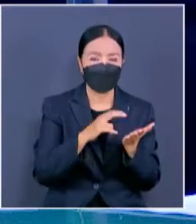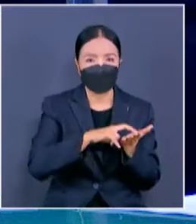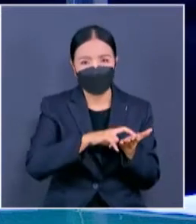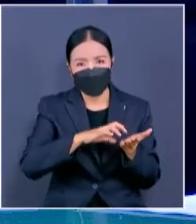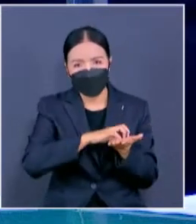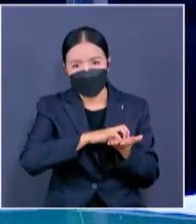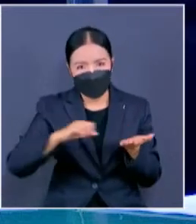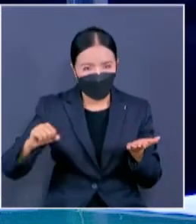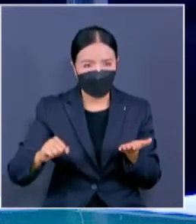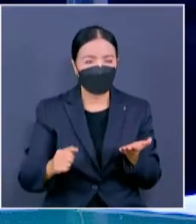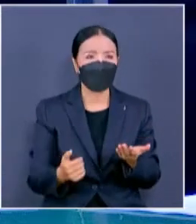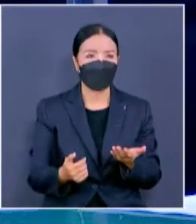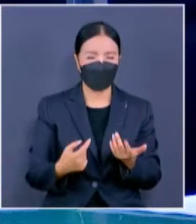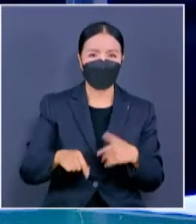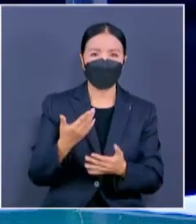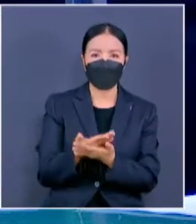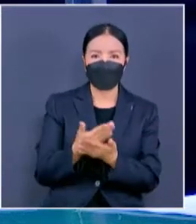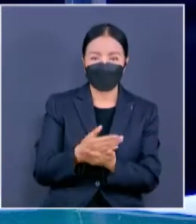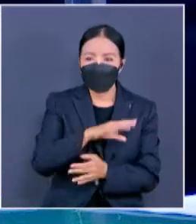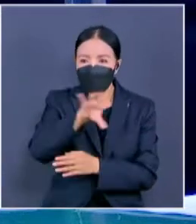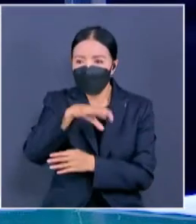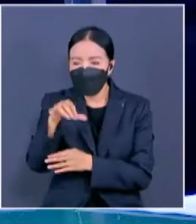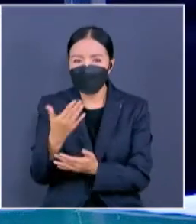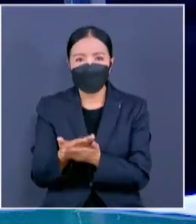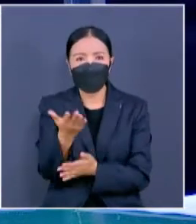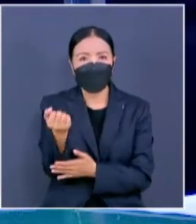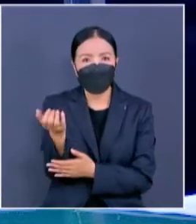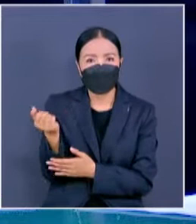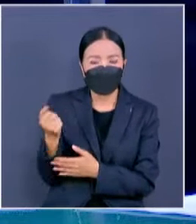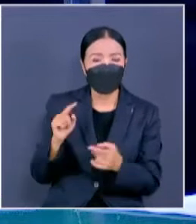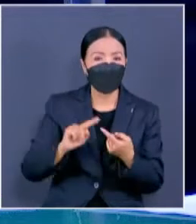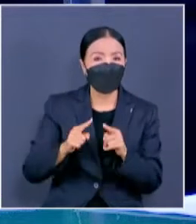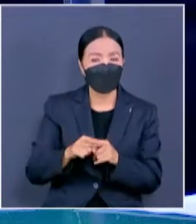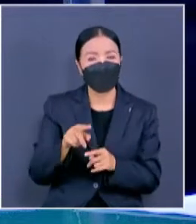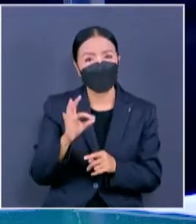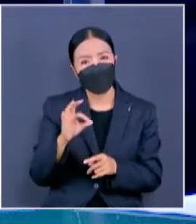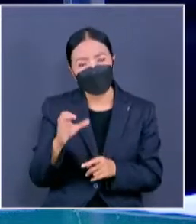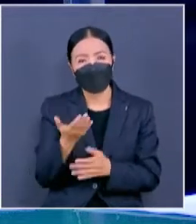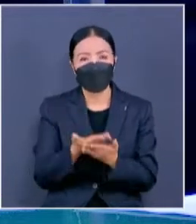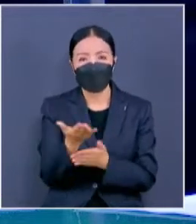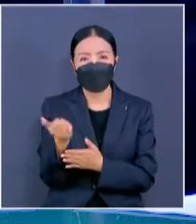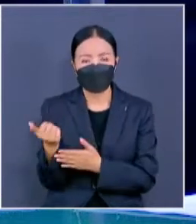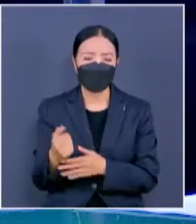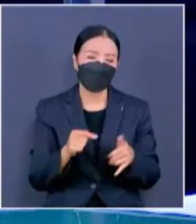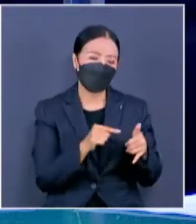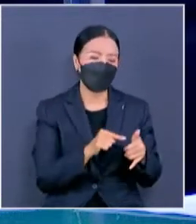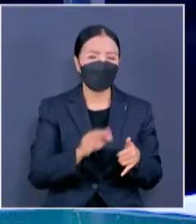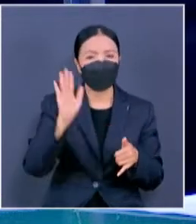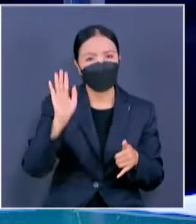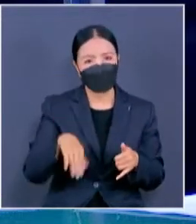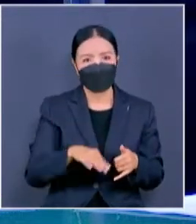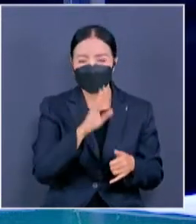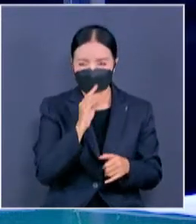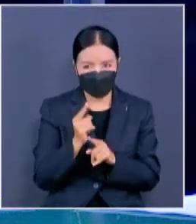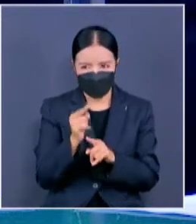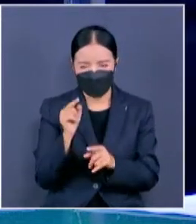ก LINE แล้วก็ปลอมตัวเป็นน้องหลังจากนั้นก็ไปหลอกยืมเงินเพื่อนแล้วก็แฟนคลับนะคะน้องถึงกับออกมาบอกว่าถ้าตามตัว